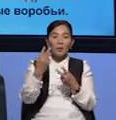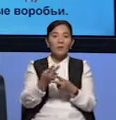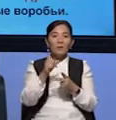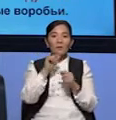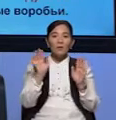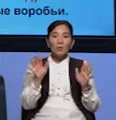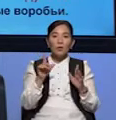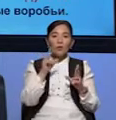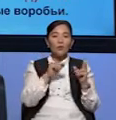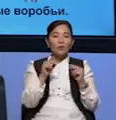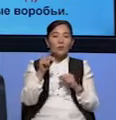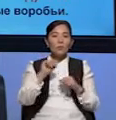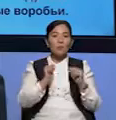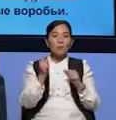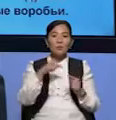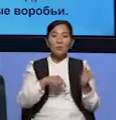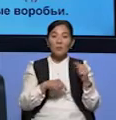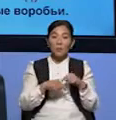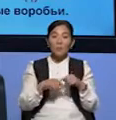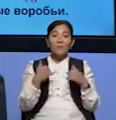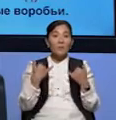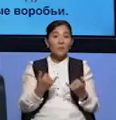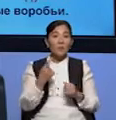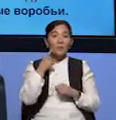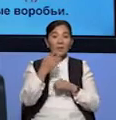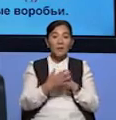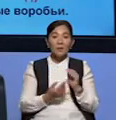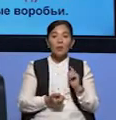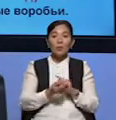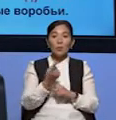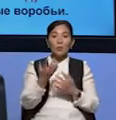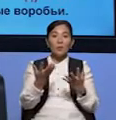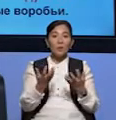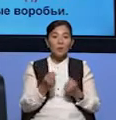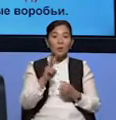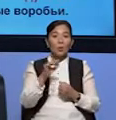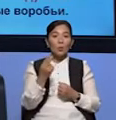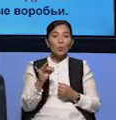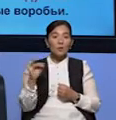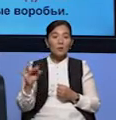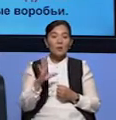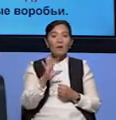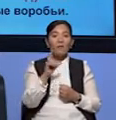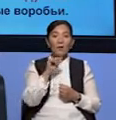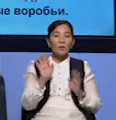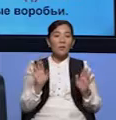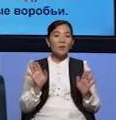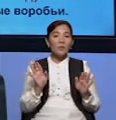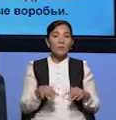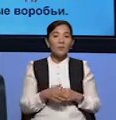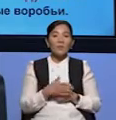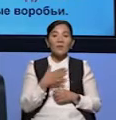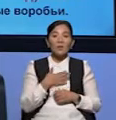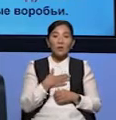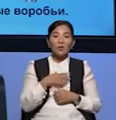на воробьев, чирикающих между собой. Теперь понятно, откуда берутся куцые воробьи.